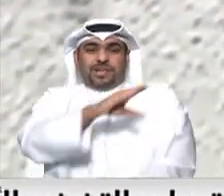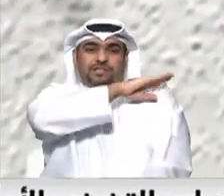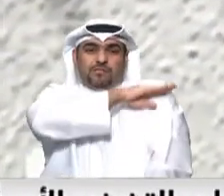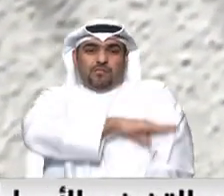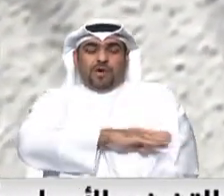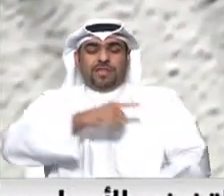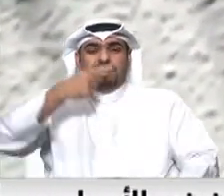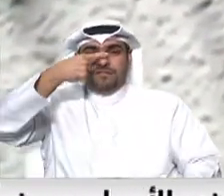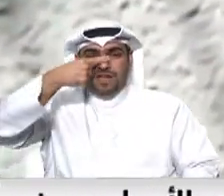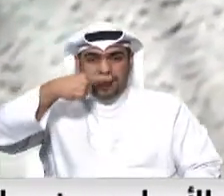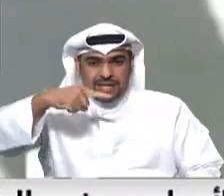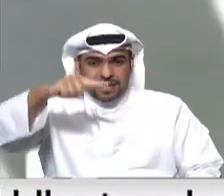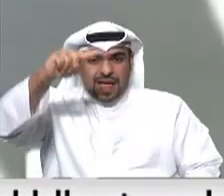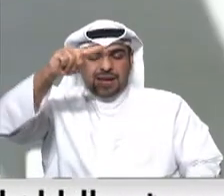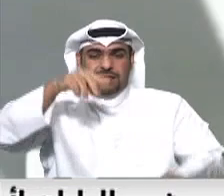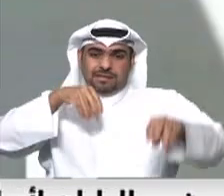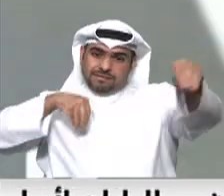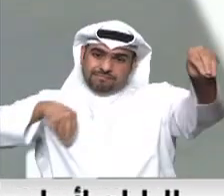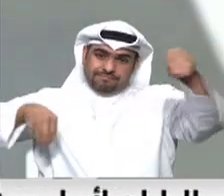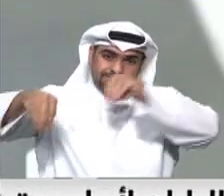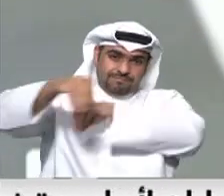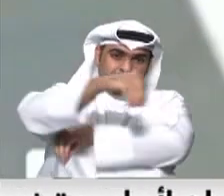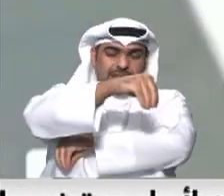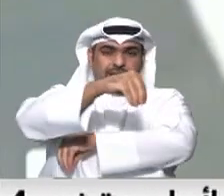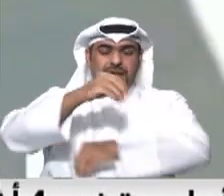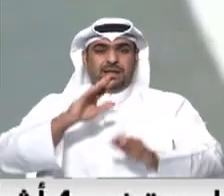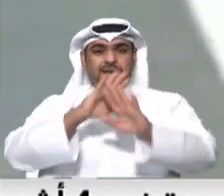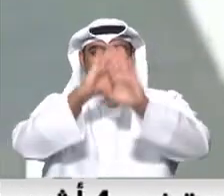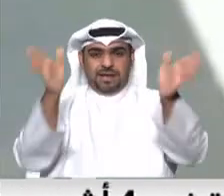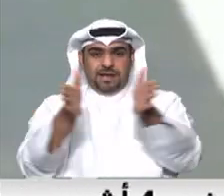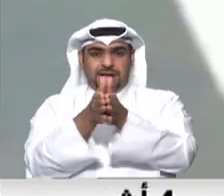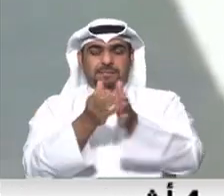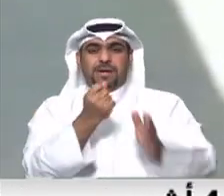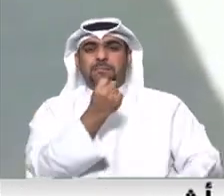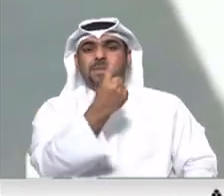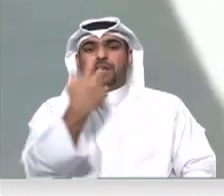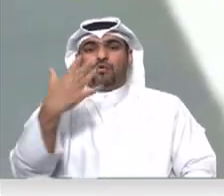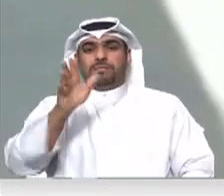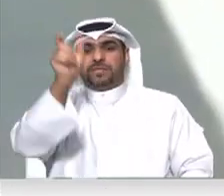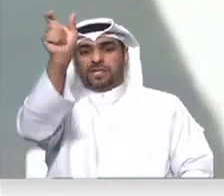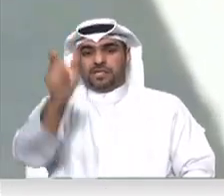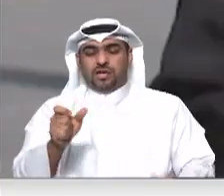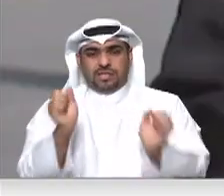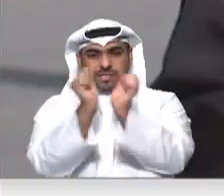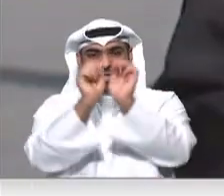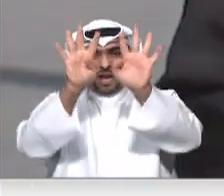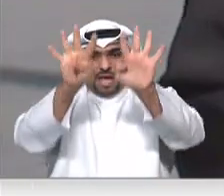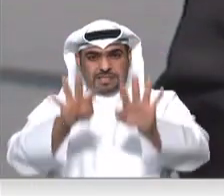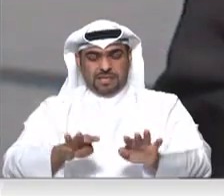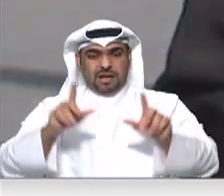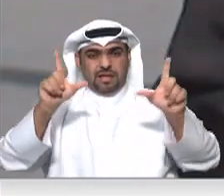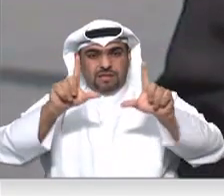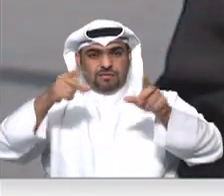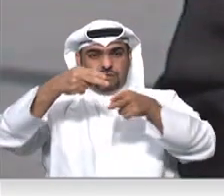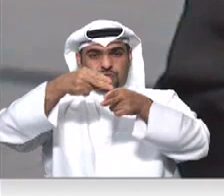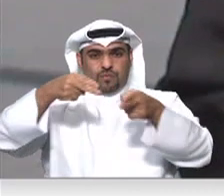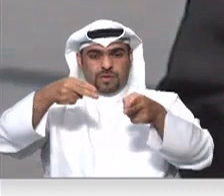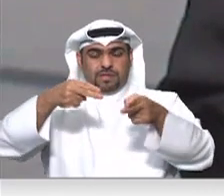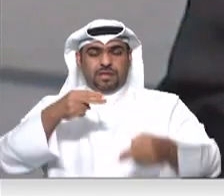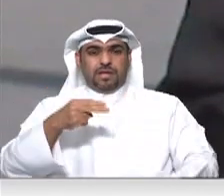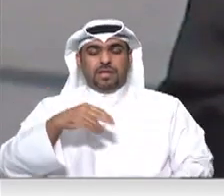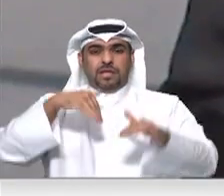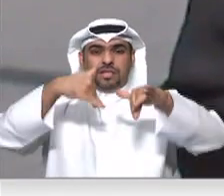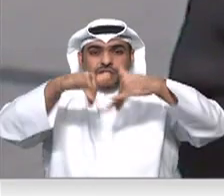والأطفال من سجون الاحتلال يصل عددهم إلى 150 أسيرا. صعد الإمام تلفزيون دولة الكويت من